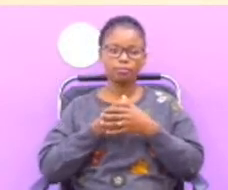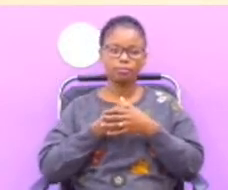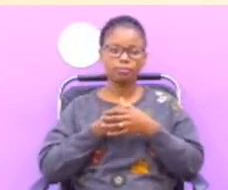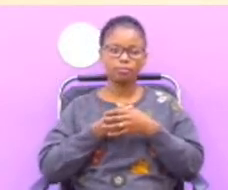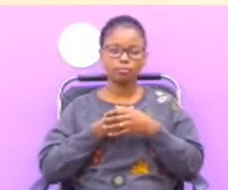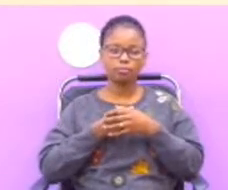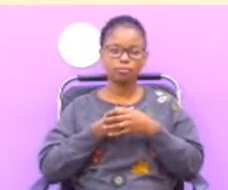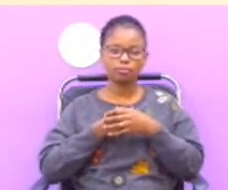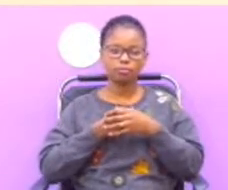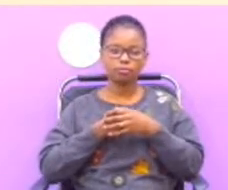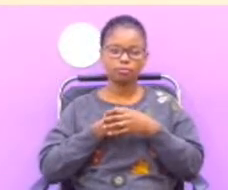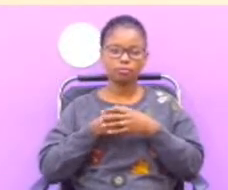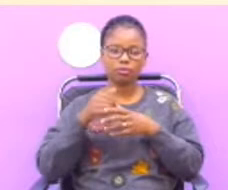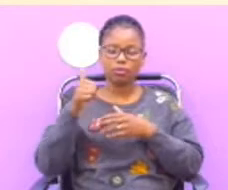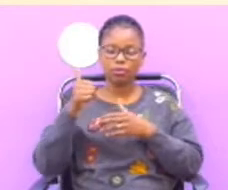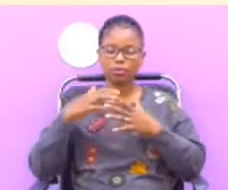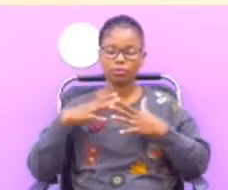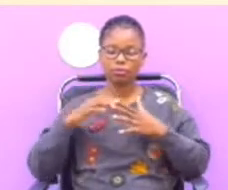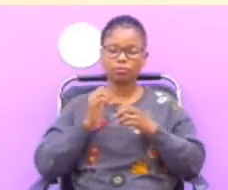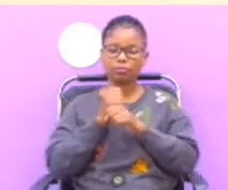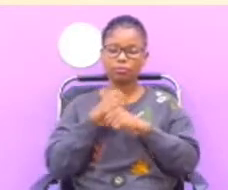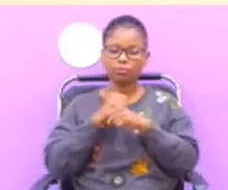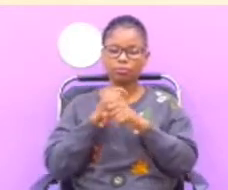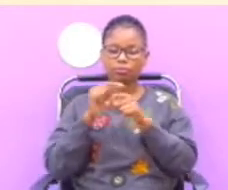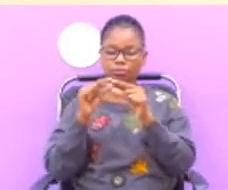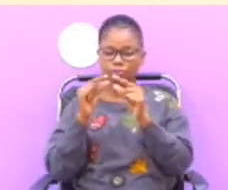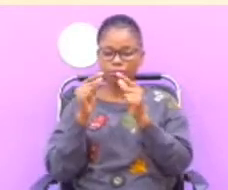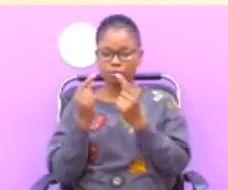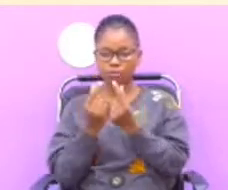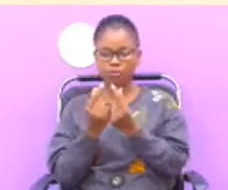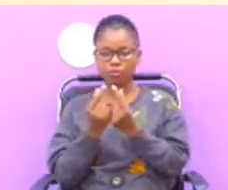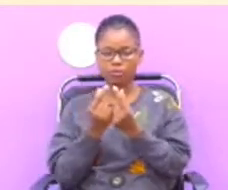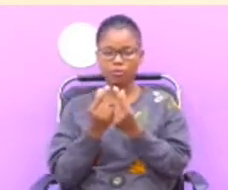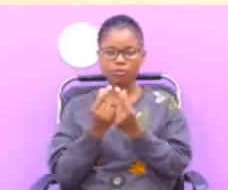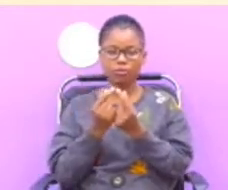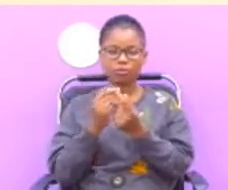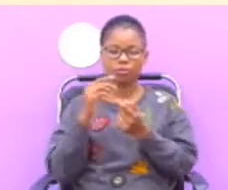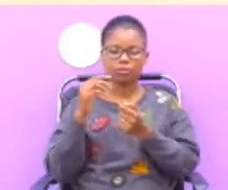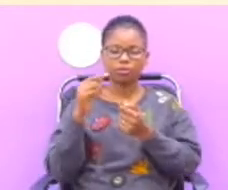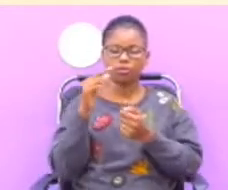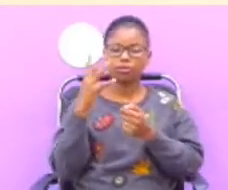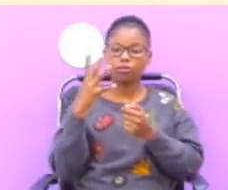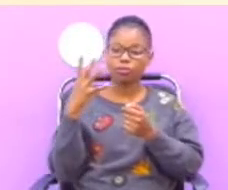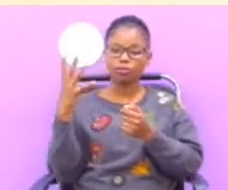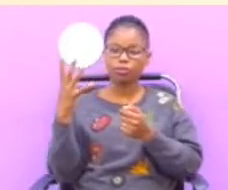Kuri angi mathondekete gurufu. Mari gurufu ya atumia mugwanja guku githura i 44.